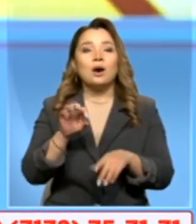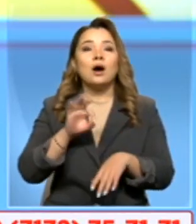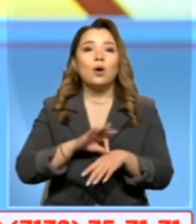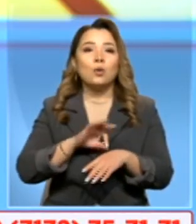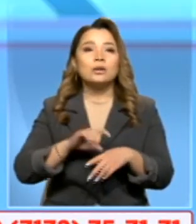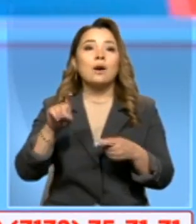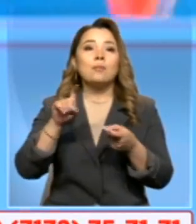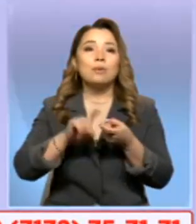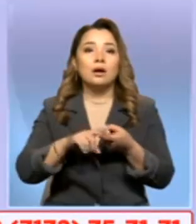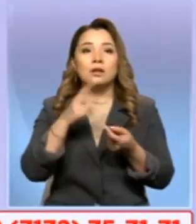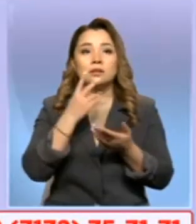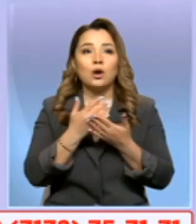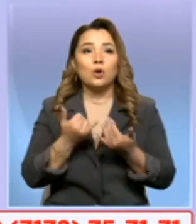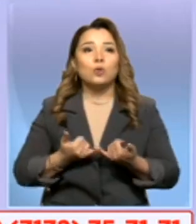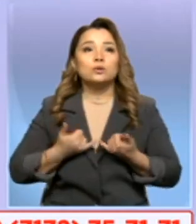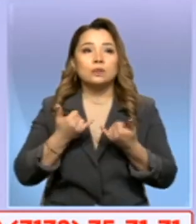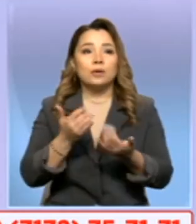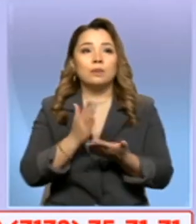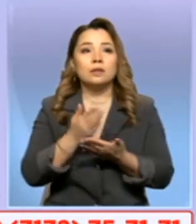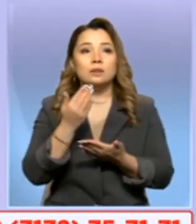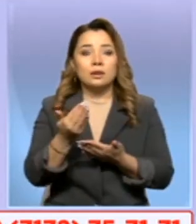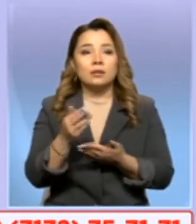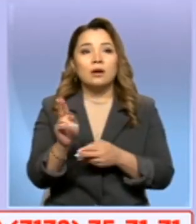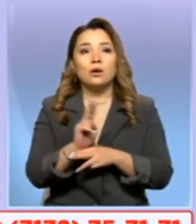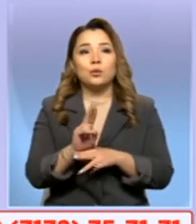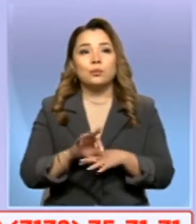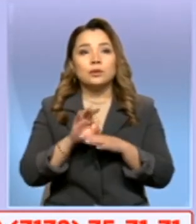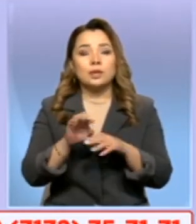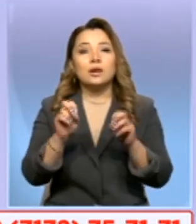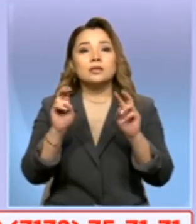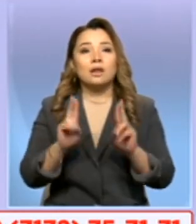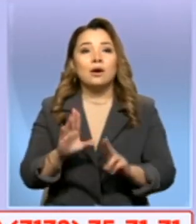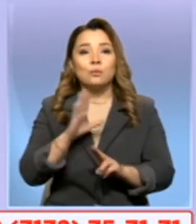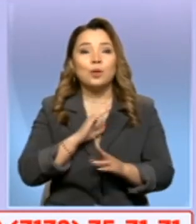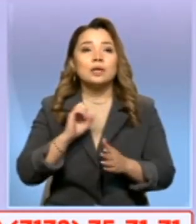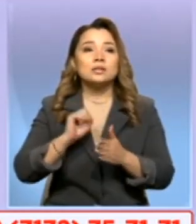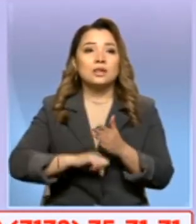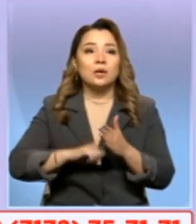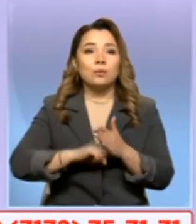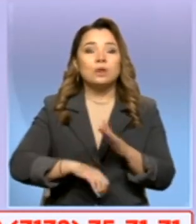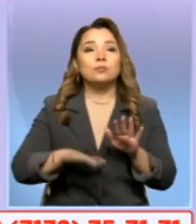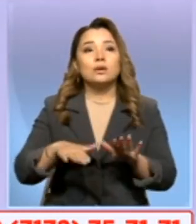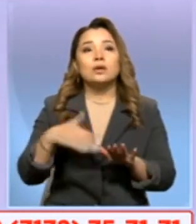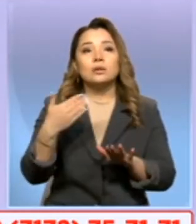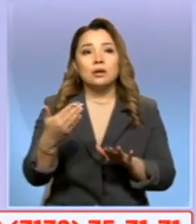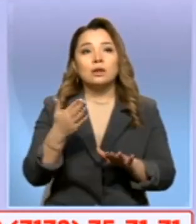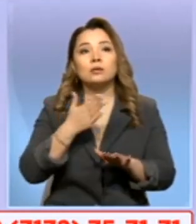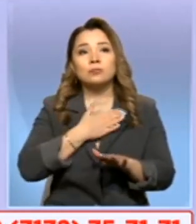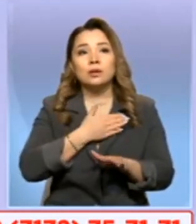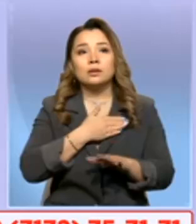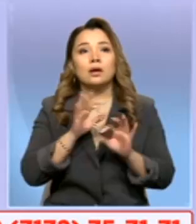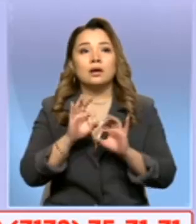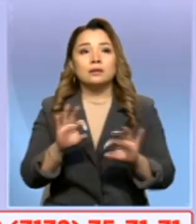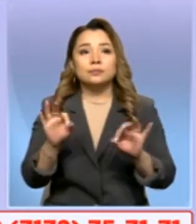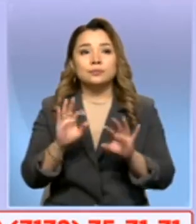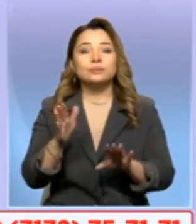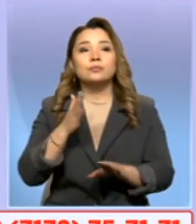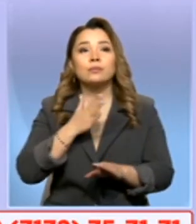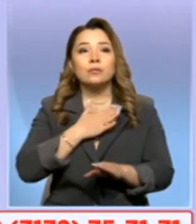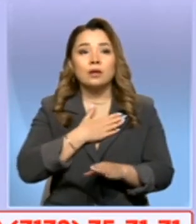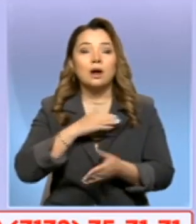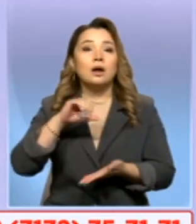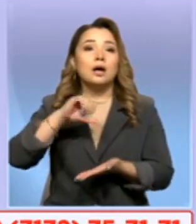байланысты? Арнайы коррекция болды. Себебі бұл жерде біз айтқанымыздай,